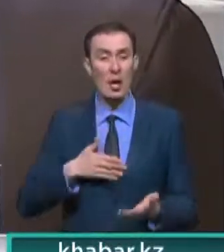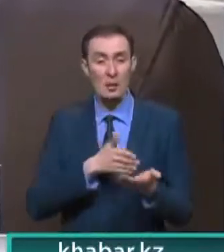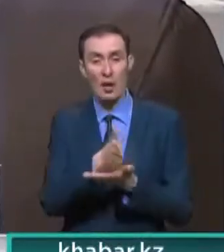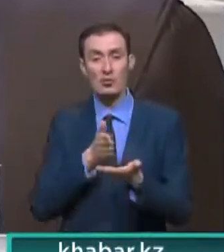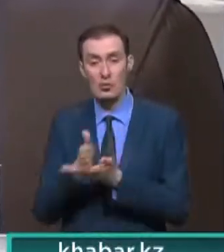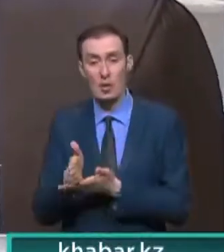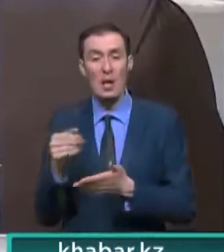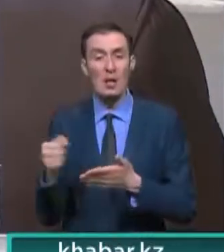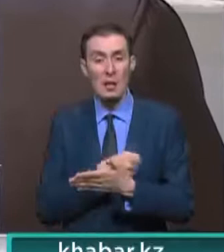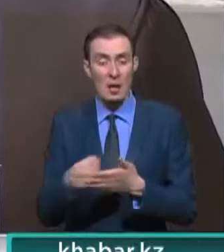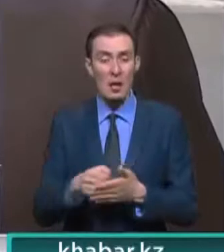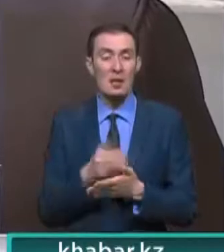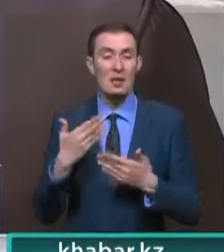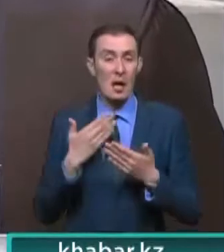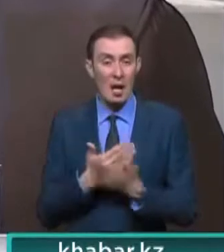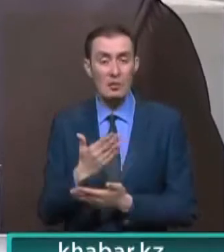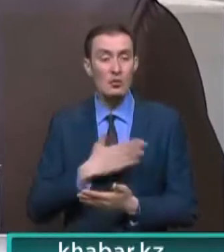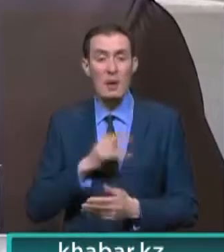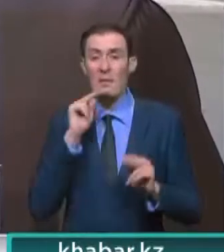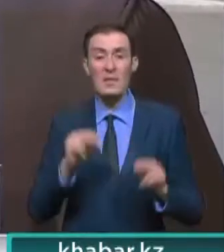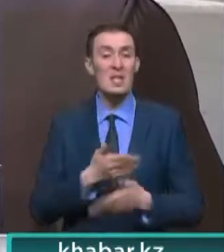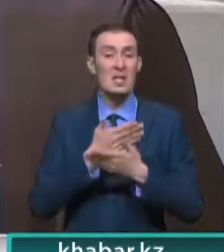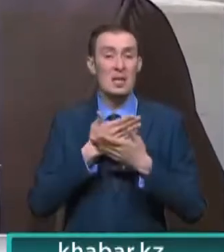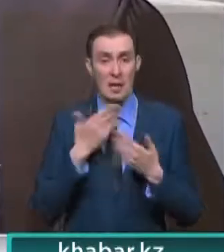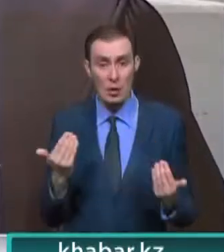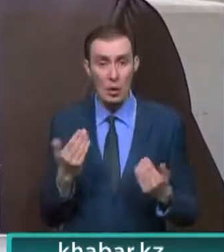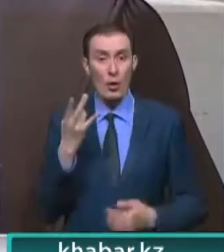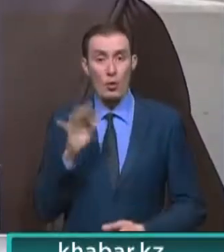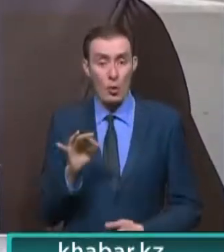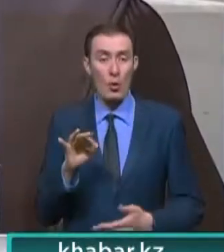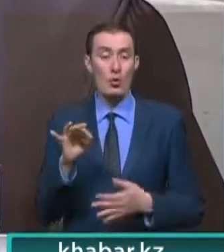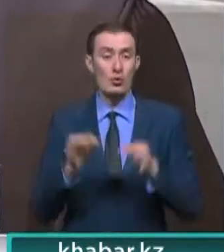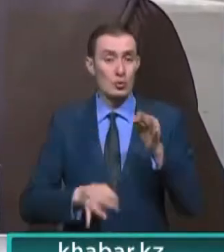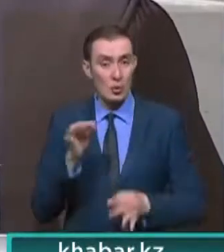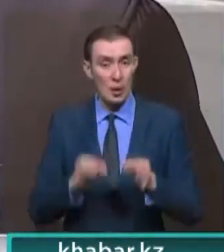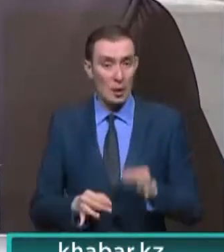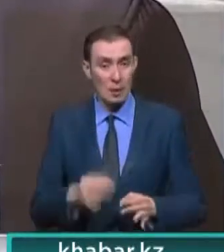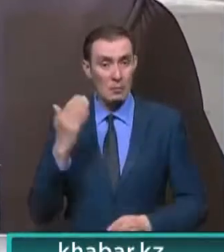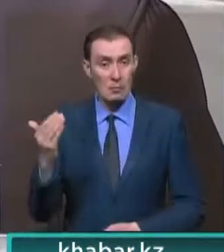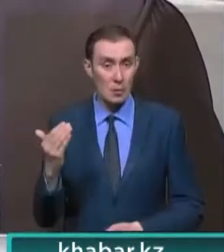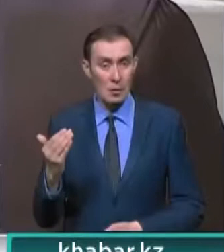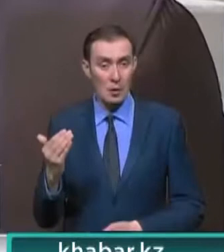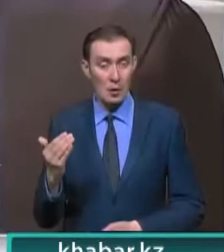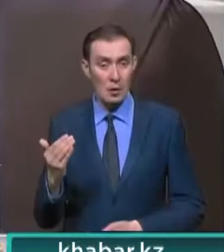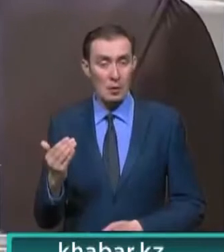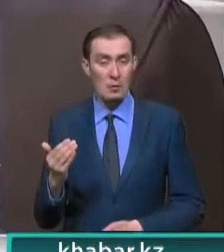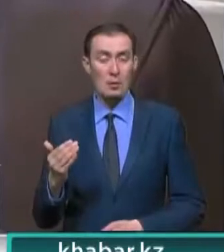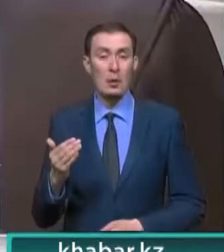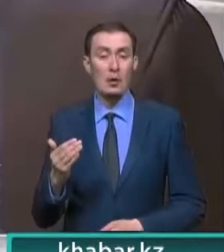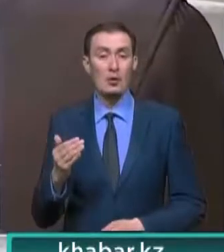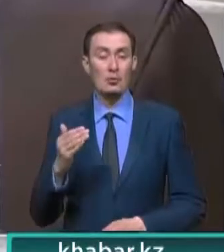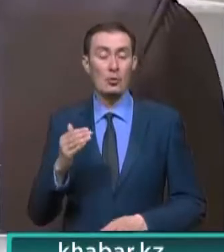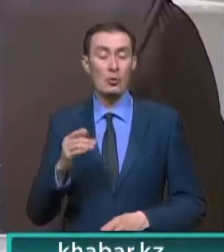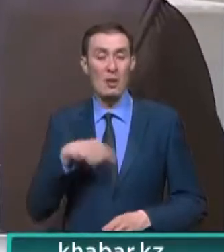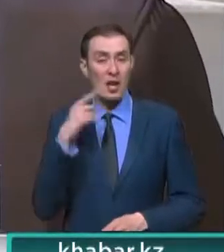что отсутствует моя вина, но суды придерживаются Металлсила о том,